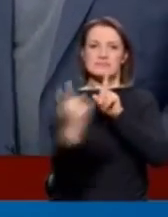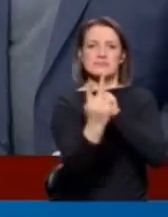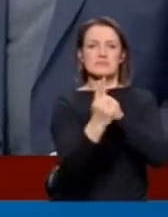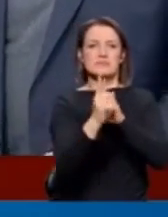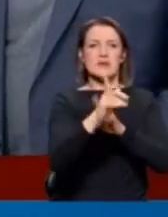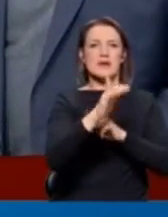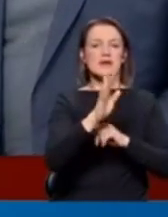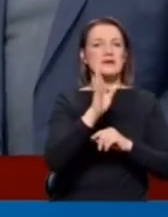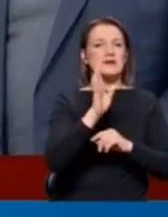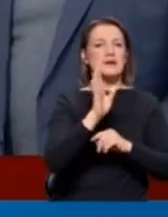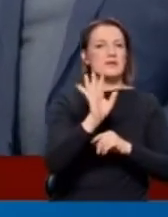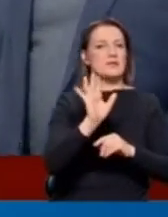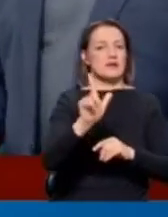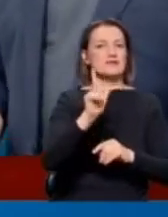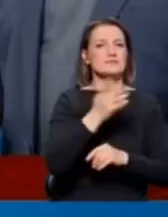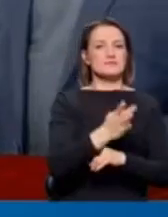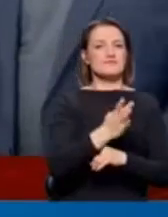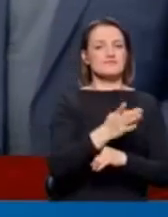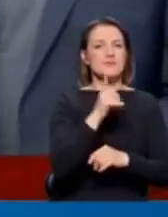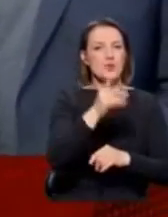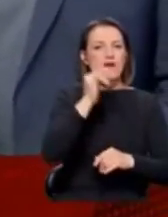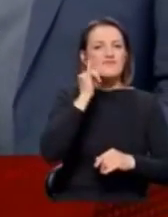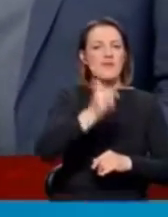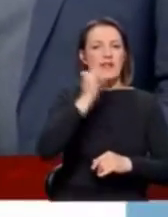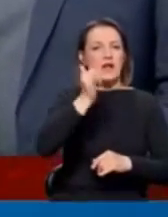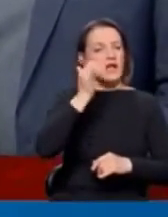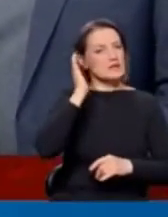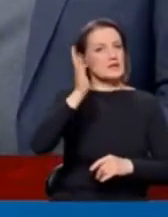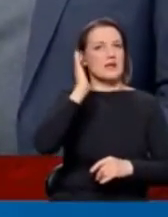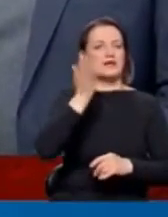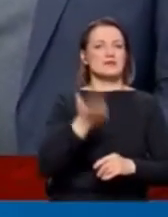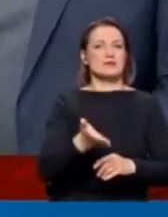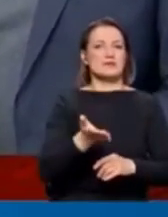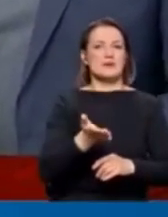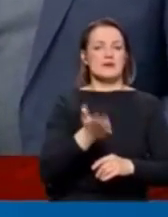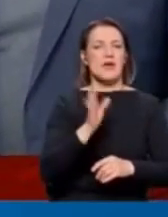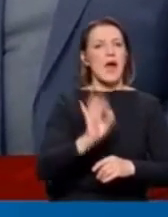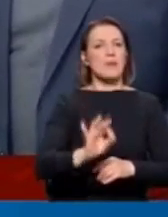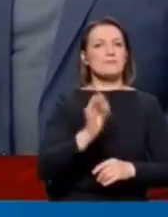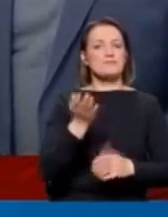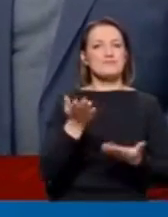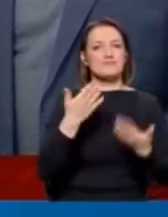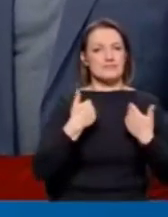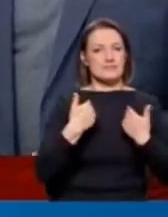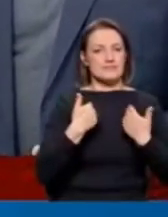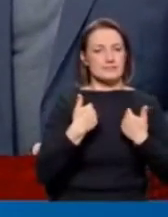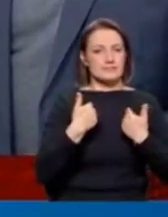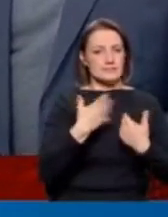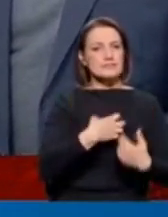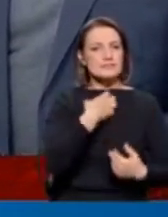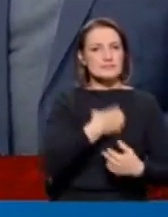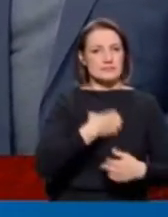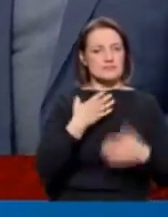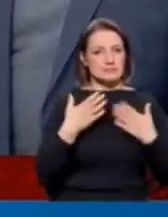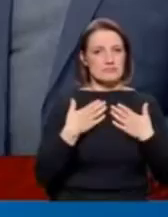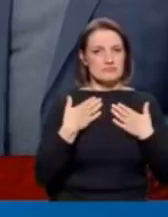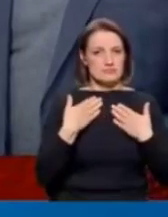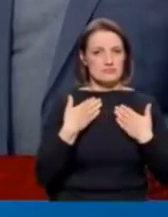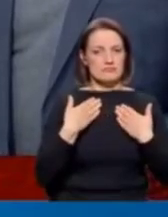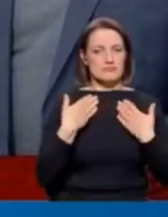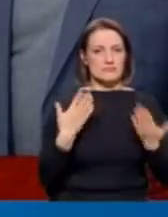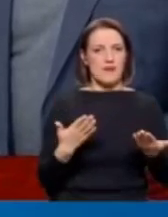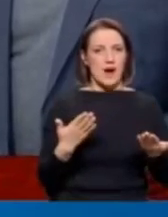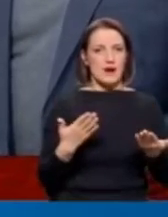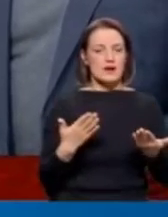lazım Hani Deli deliyi görünce ama o da felakete götürür Yani her şeydir beğenmesi ondan da iniş ediyorum işte